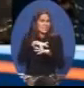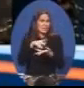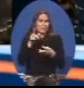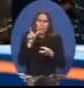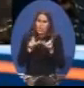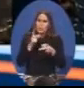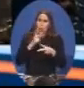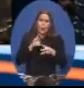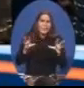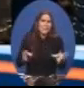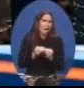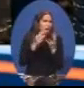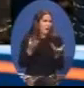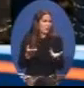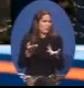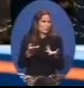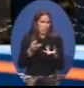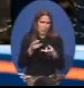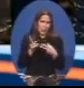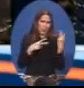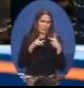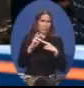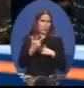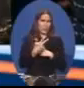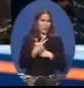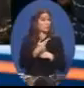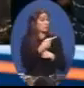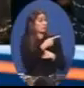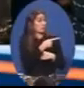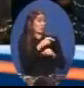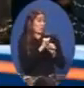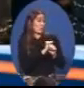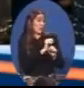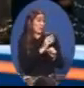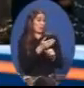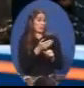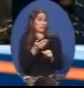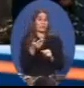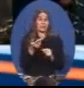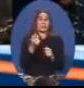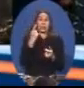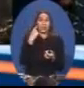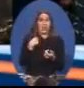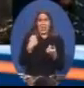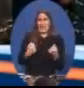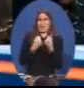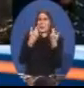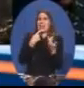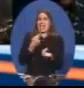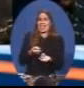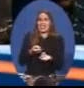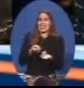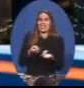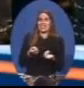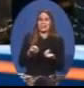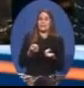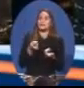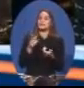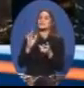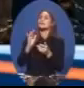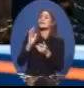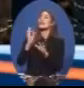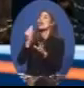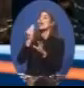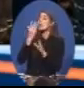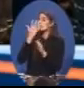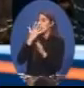החולים כולם ביחד, בבתי החולים הציבוריים. זה יוצאת בעדכם. אם זה אפרטהייד, אתם יכולים למצוא יותר כאילו רגע, מה זה